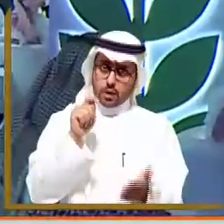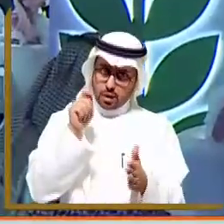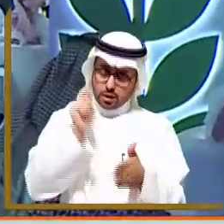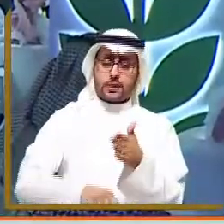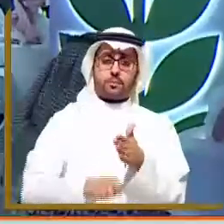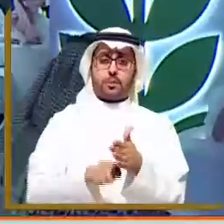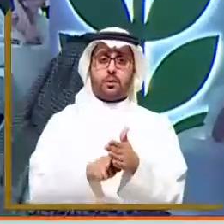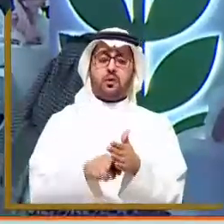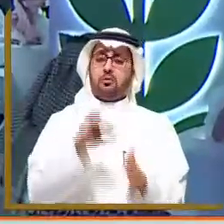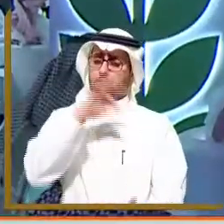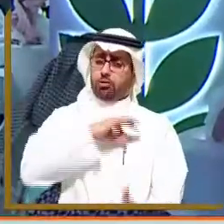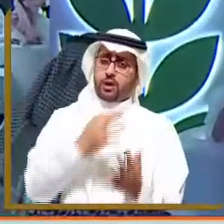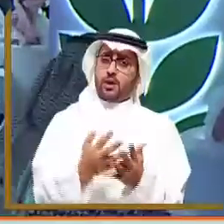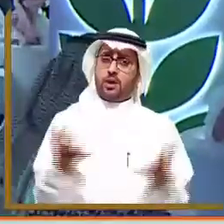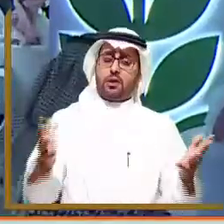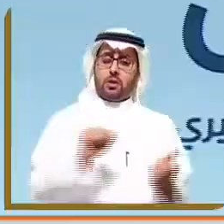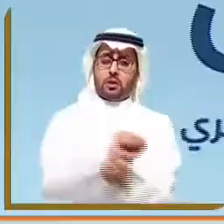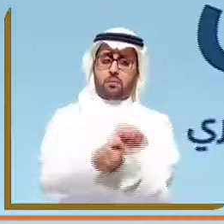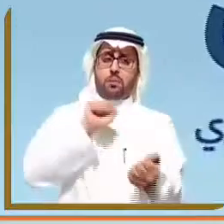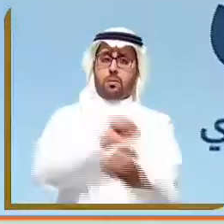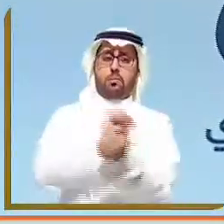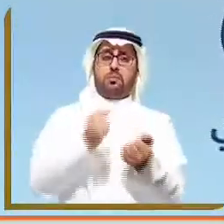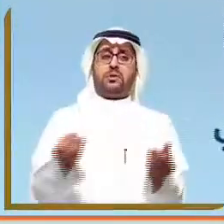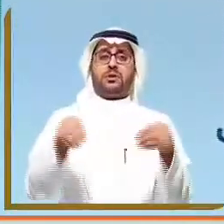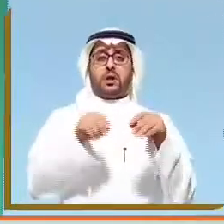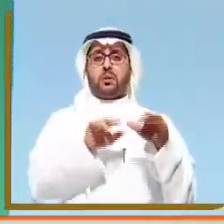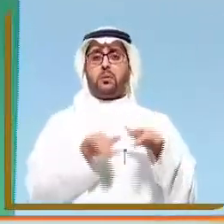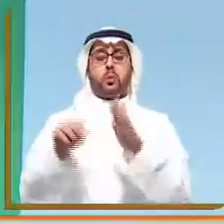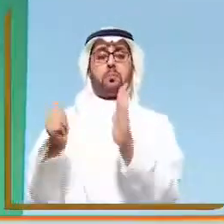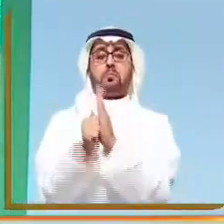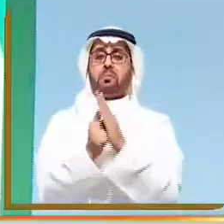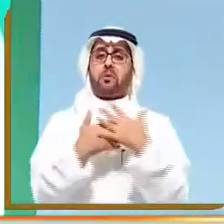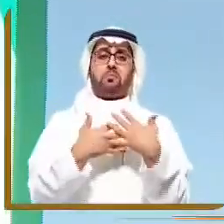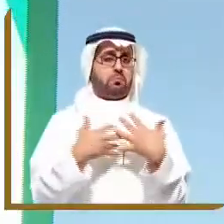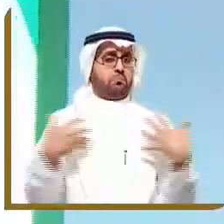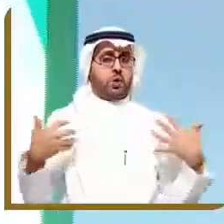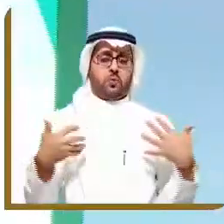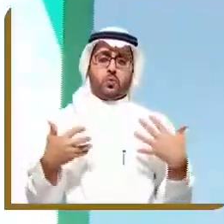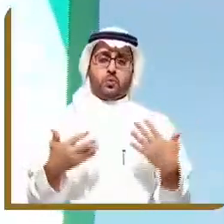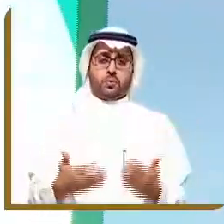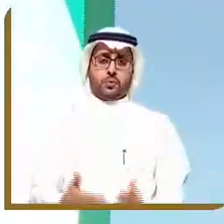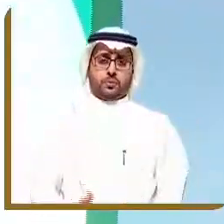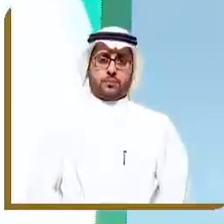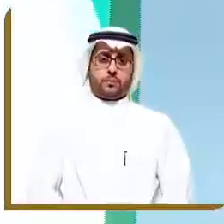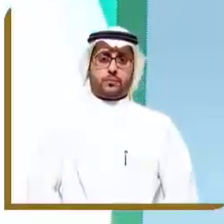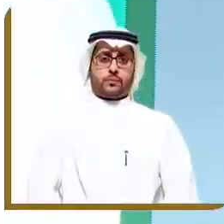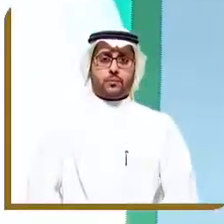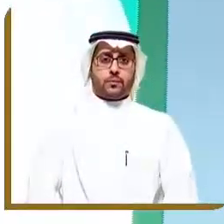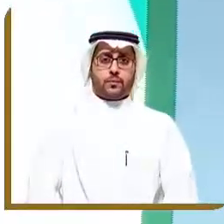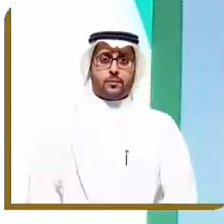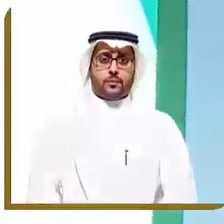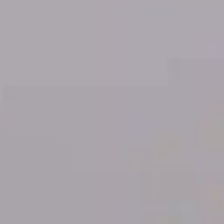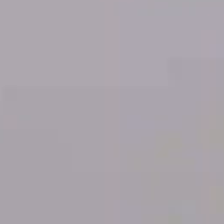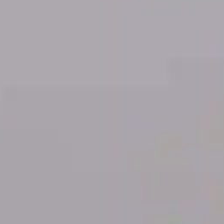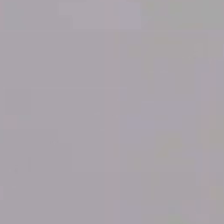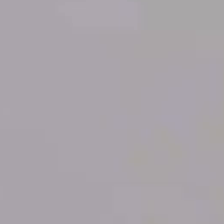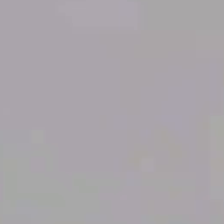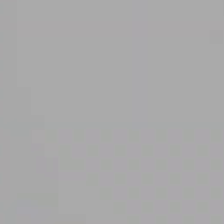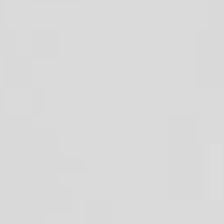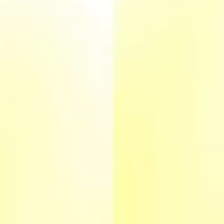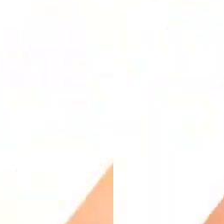الاجتماعية في القطاع الخاص وتمكين القطاع غير الربحي وتوسيع أثره.